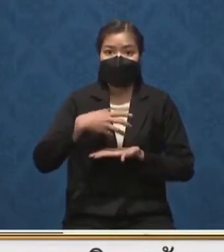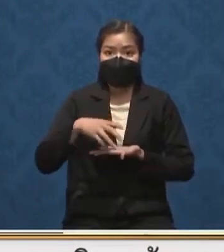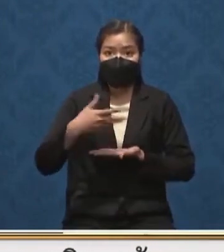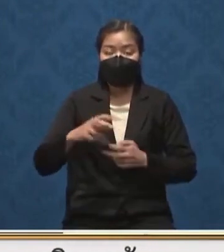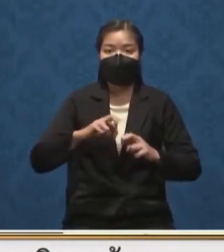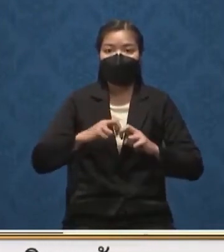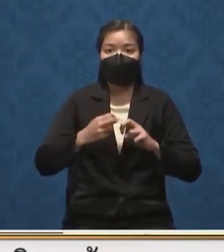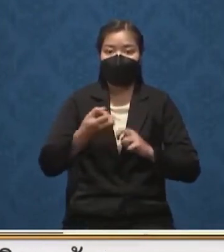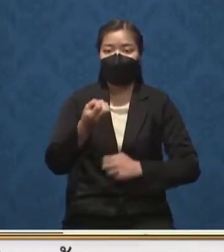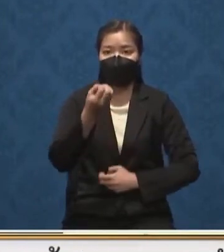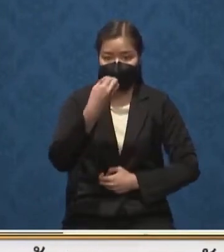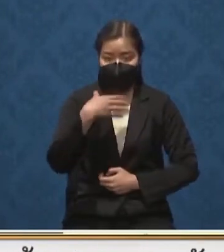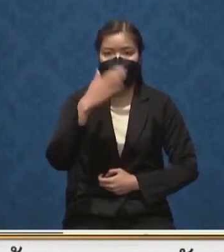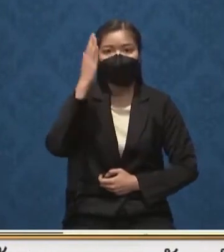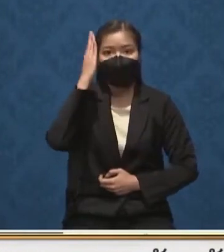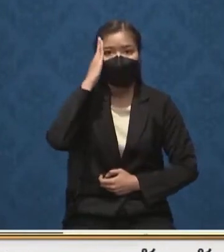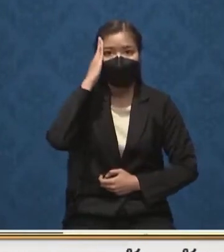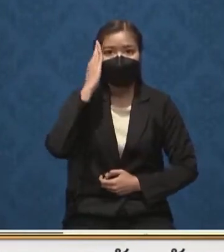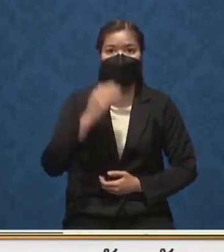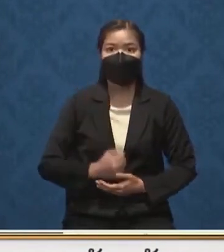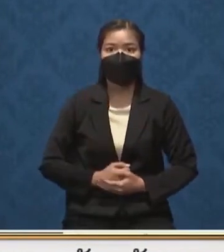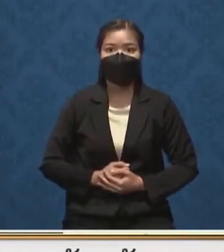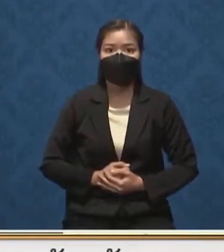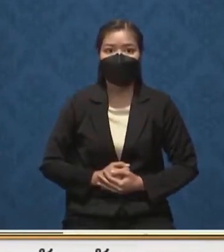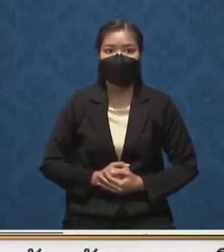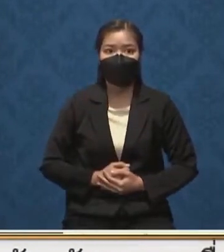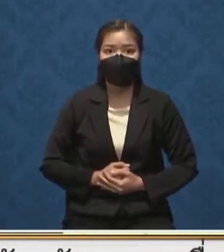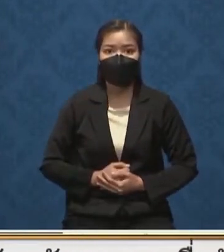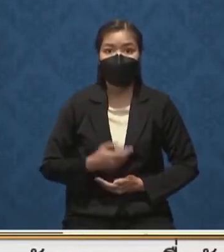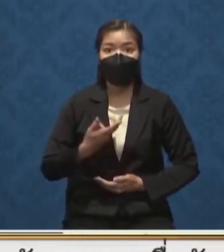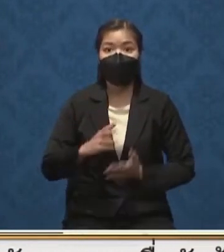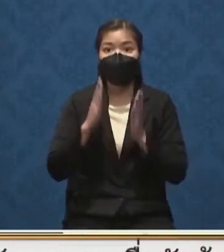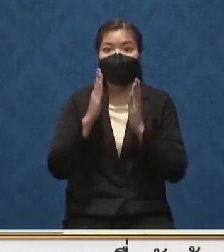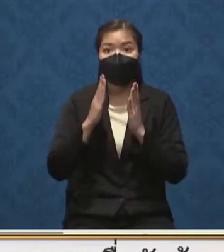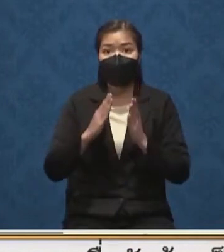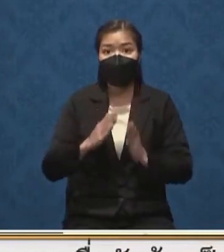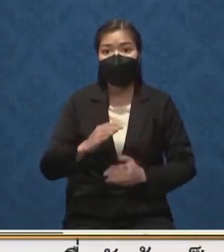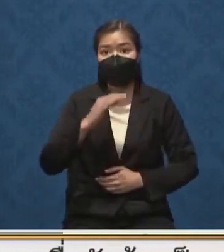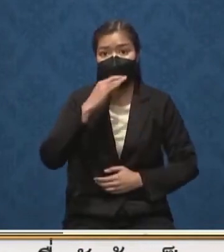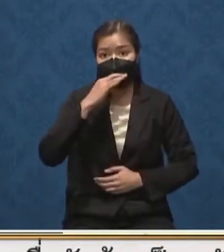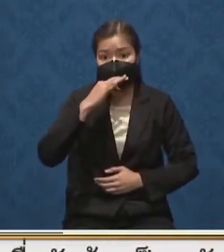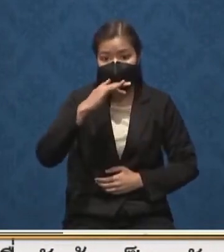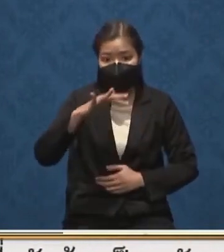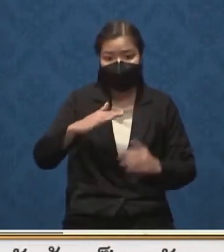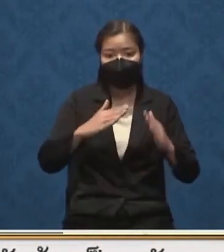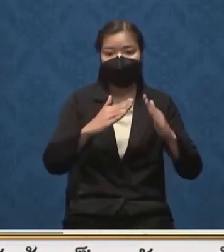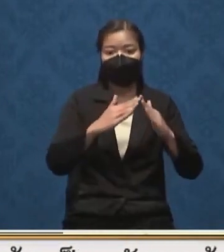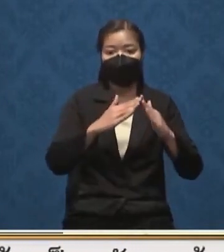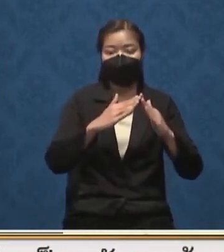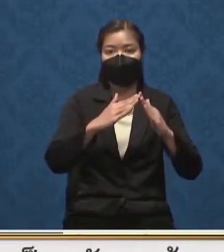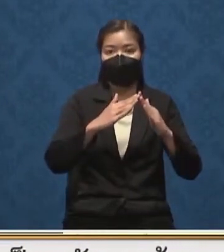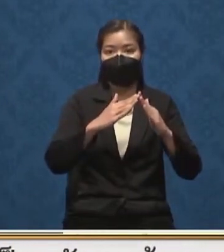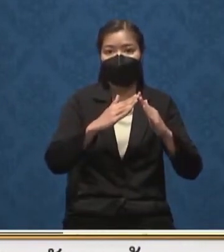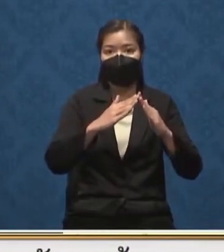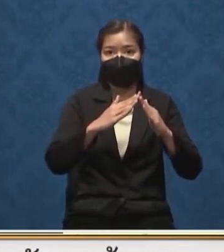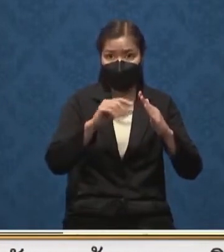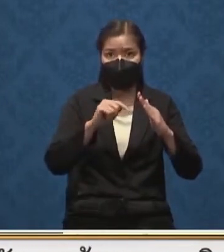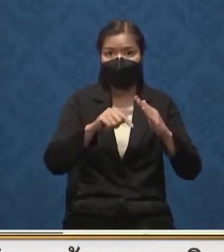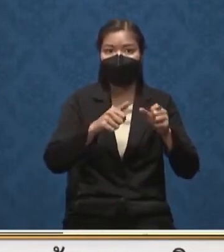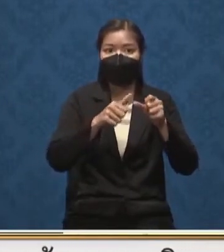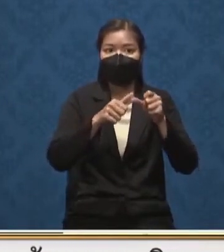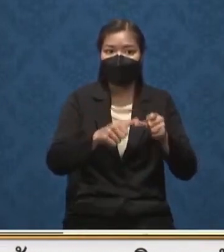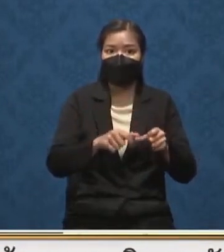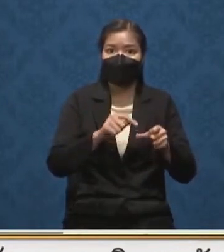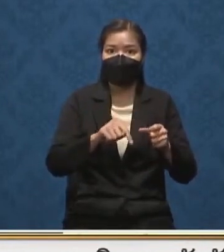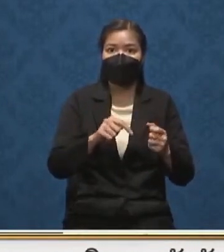นี้แล้วที่เราเรียกชาวเลที่อยู่ในพื้นที่เนี่ยก็ไม่ค่อยได้ไม่ค่อยได้ไปจด